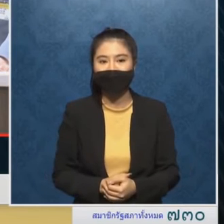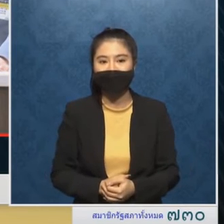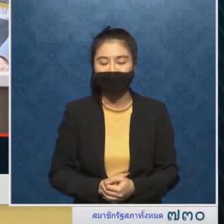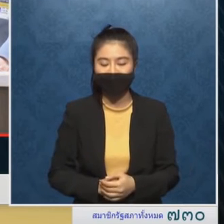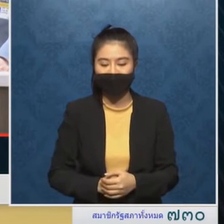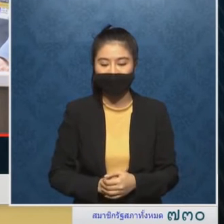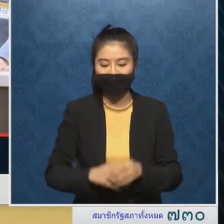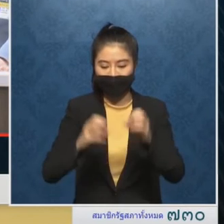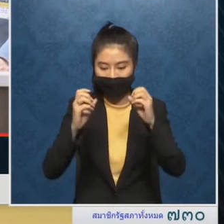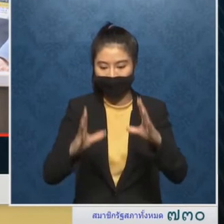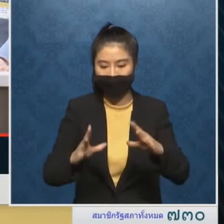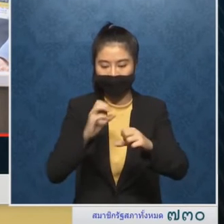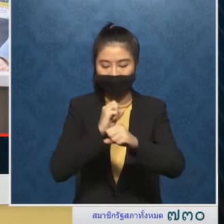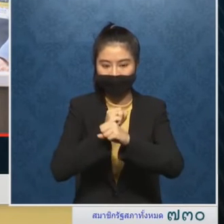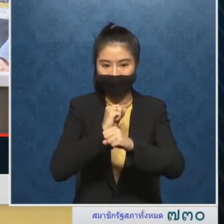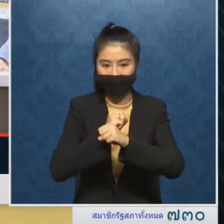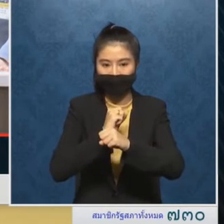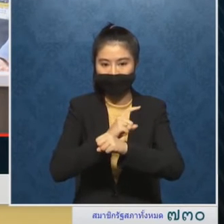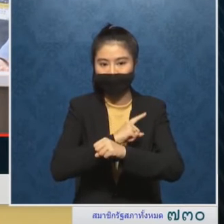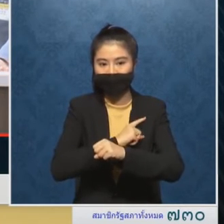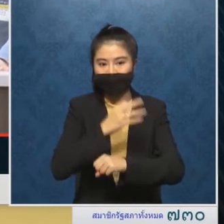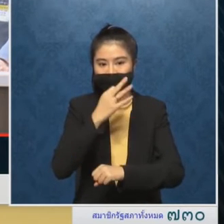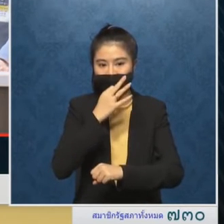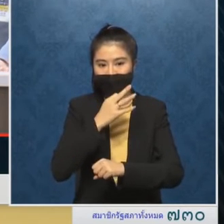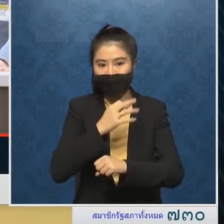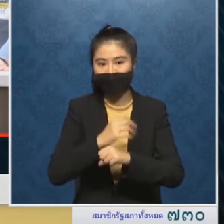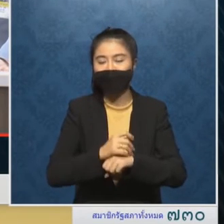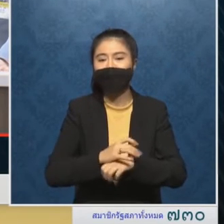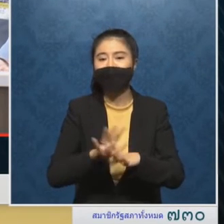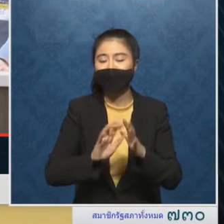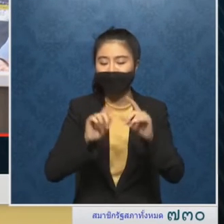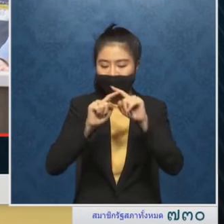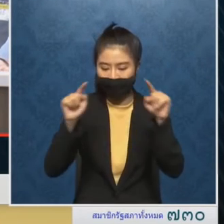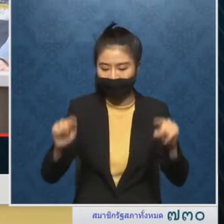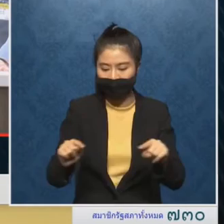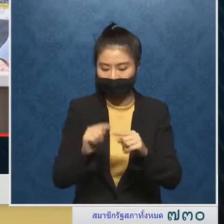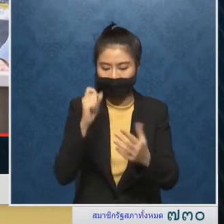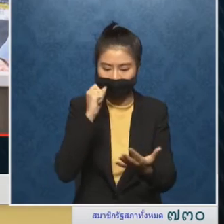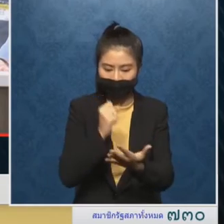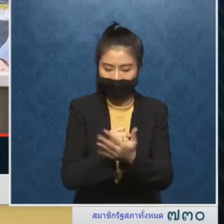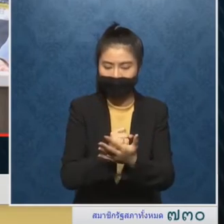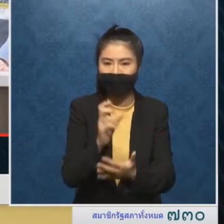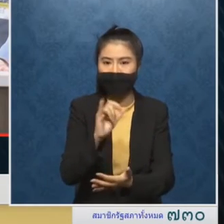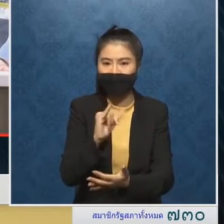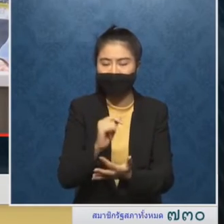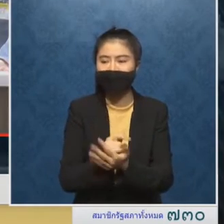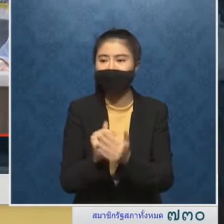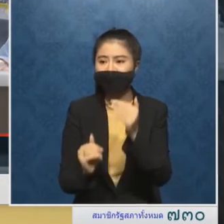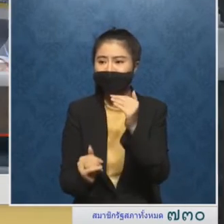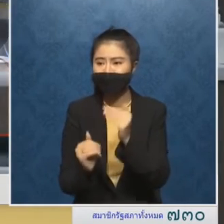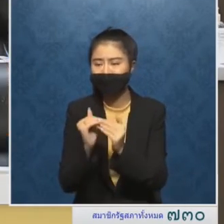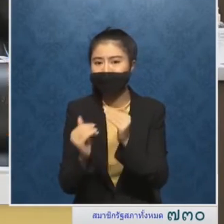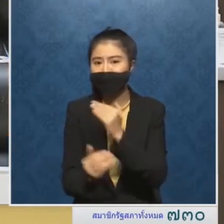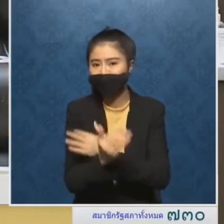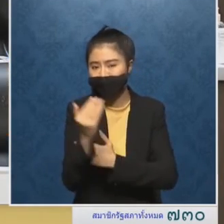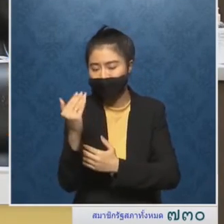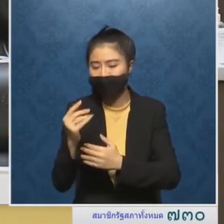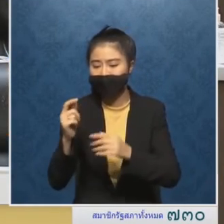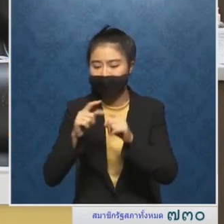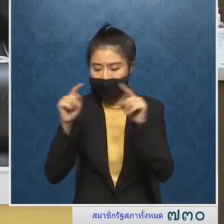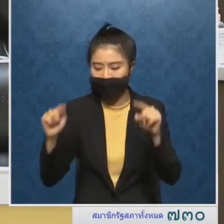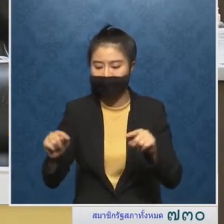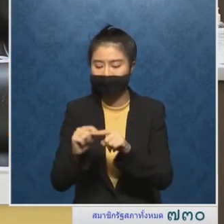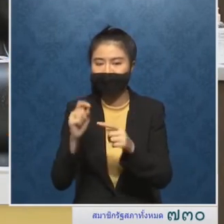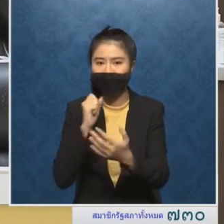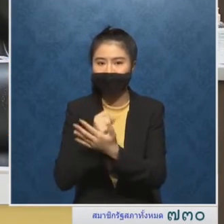อบอาชีพครู มบ via bโชค ประอบวชาชีพครู